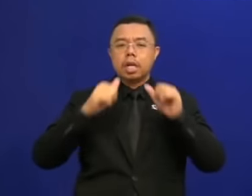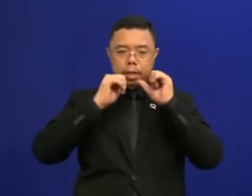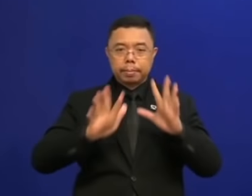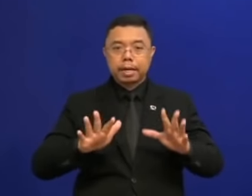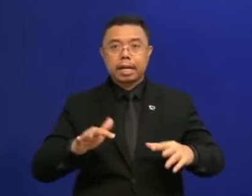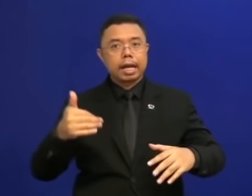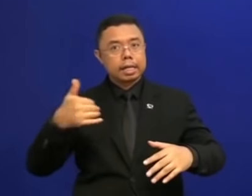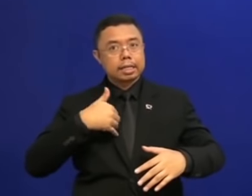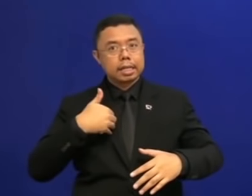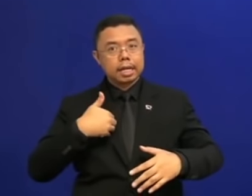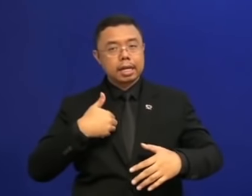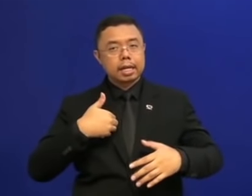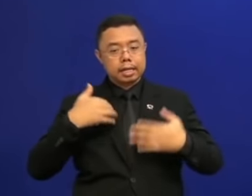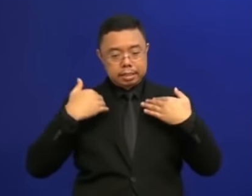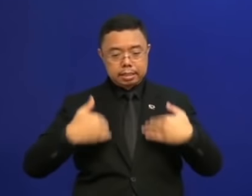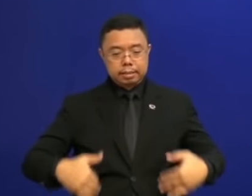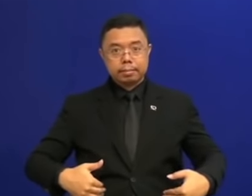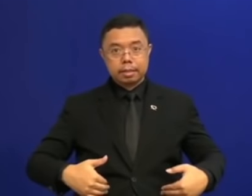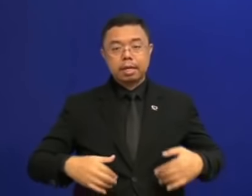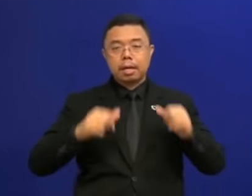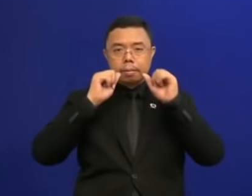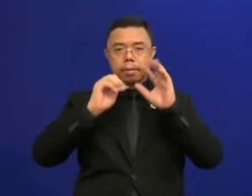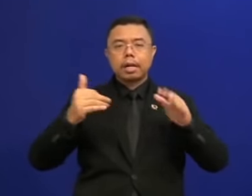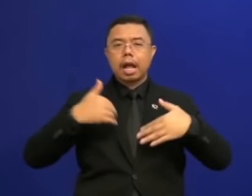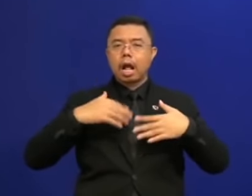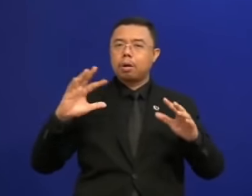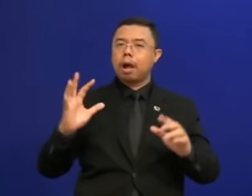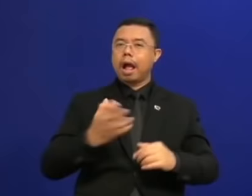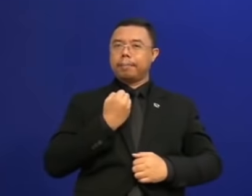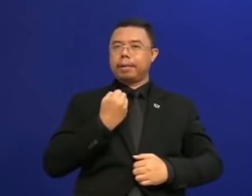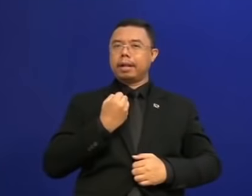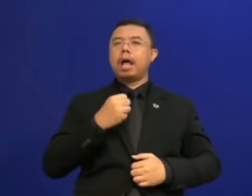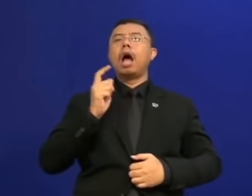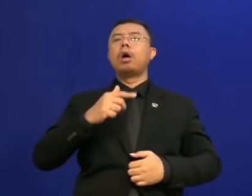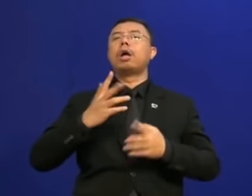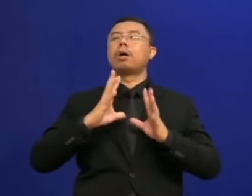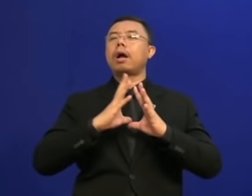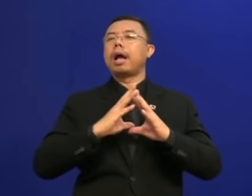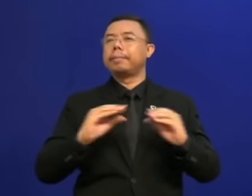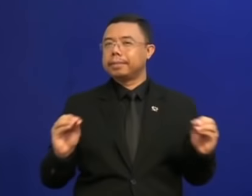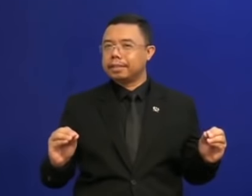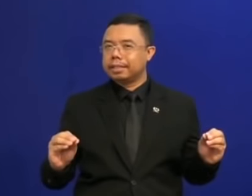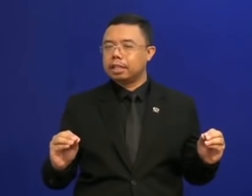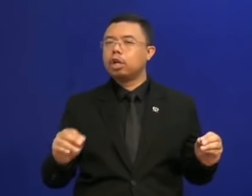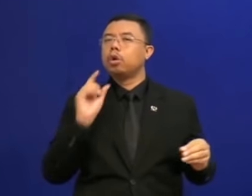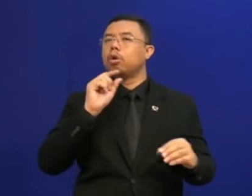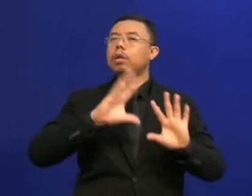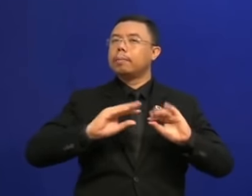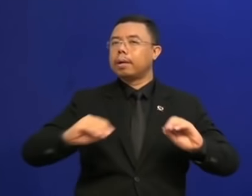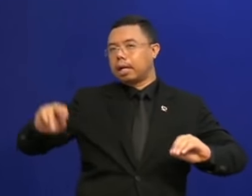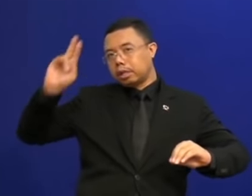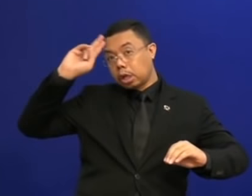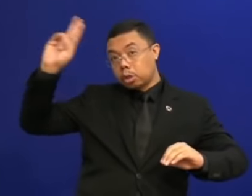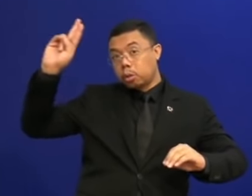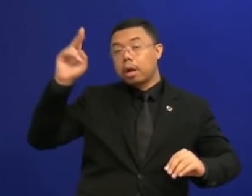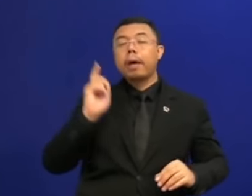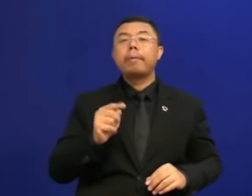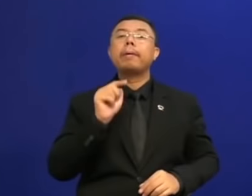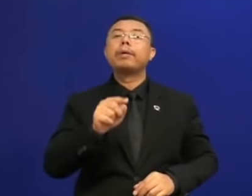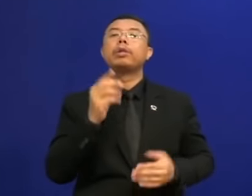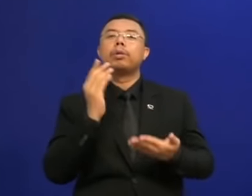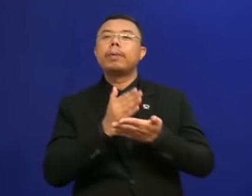Berkat yang berkat jasmani, harta yang kuraih harus kuhabisi untuk pekerjaan Tuhan karena